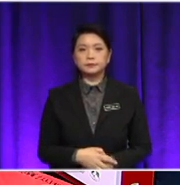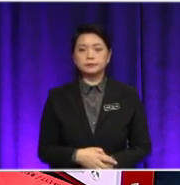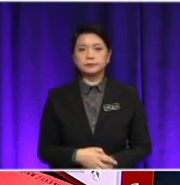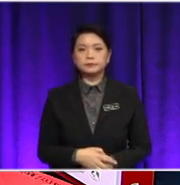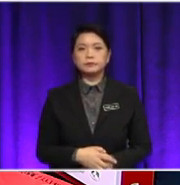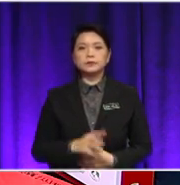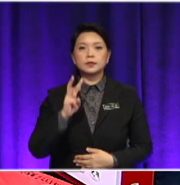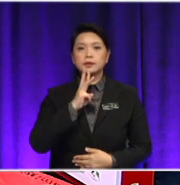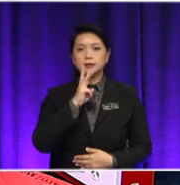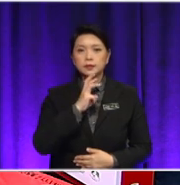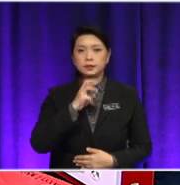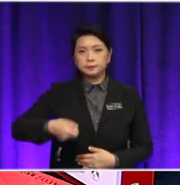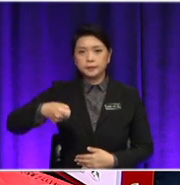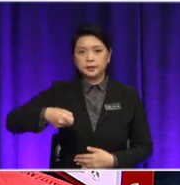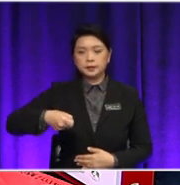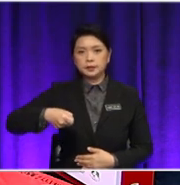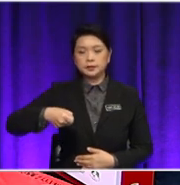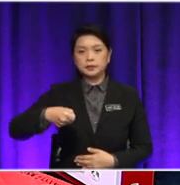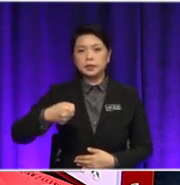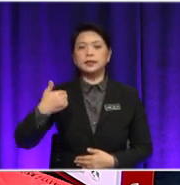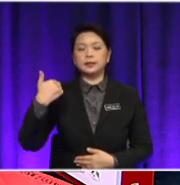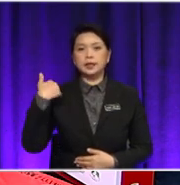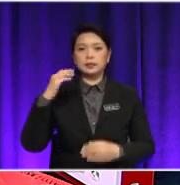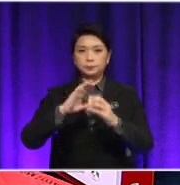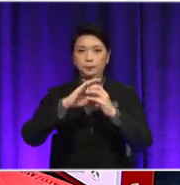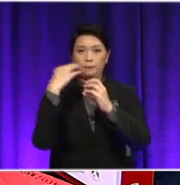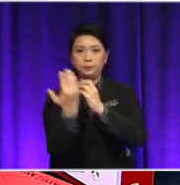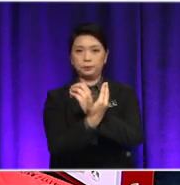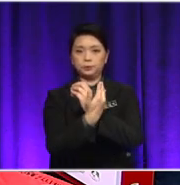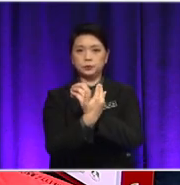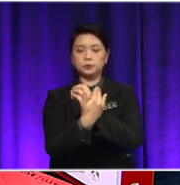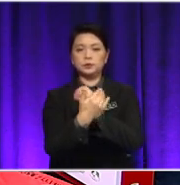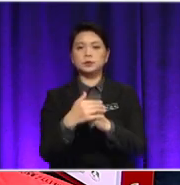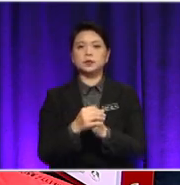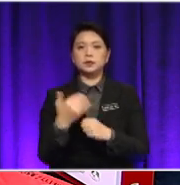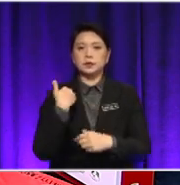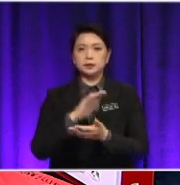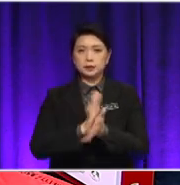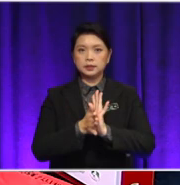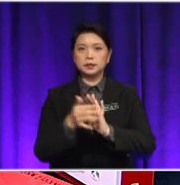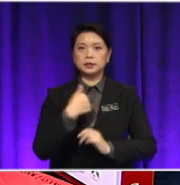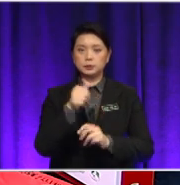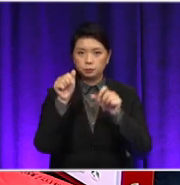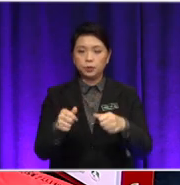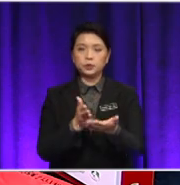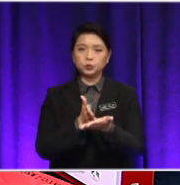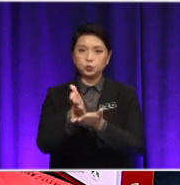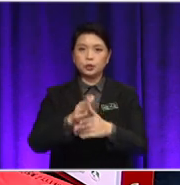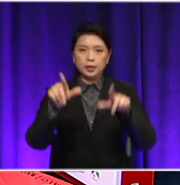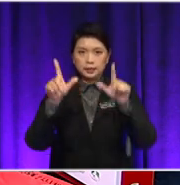Ice bag ni dia beralas. So kita boleh direct. Kita boleh terus sahaja bersentuh dengan kulit sini. Andai